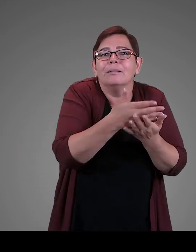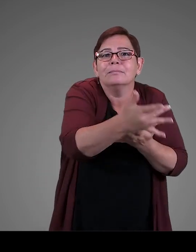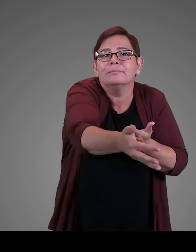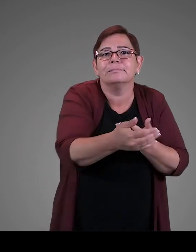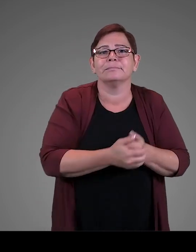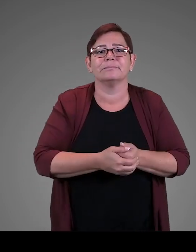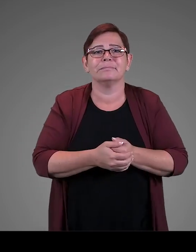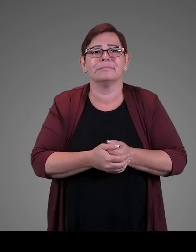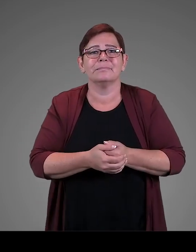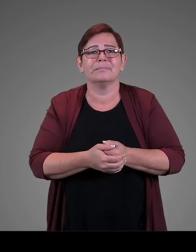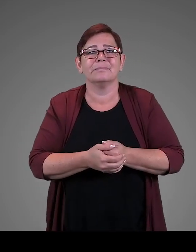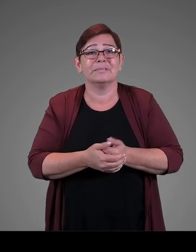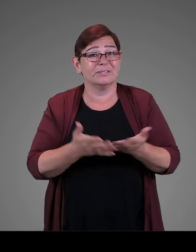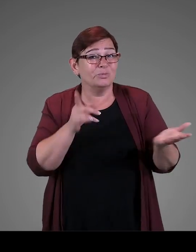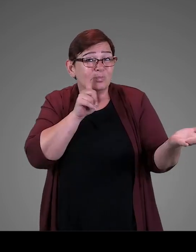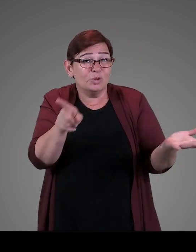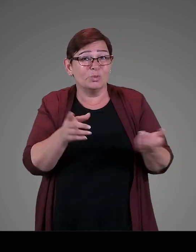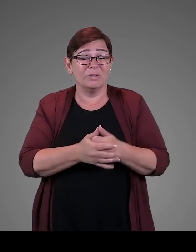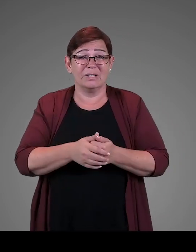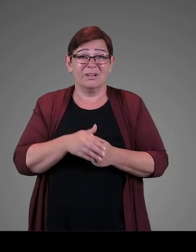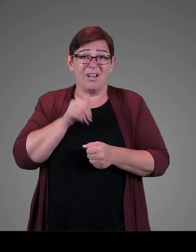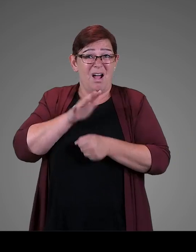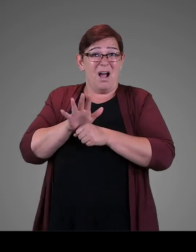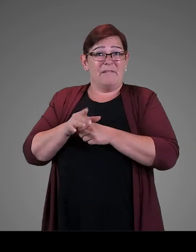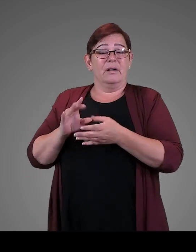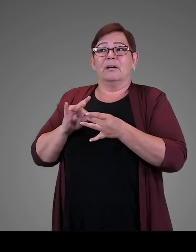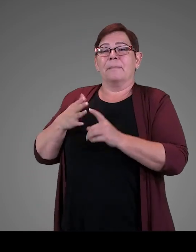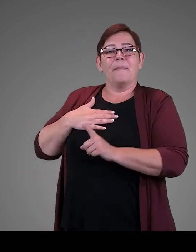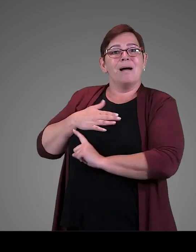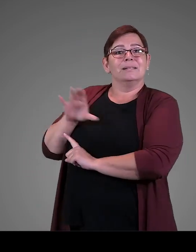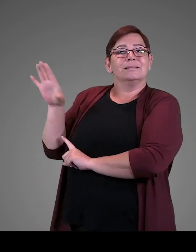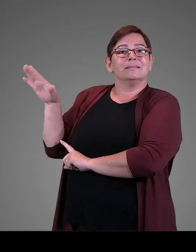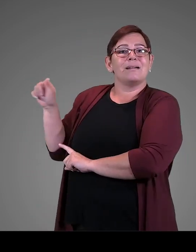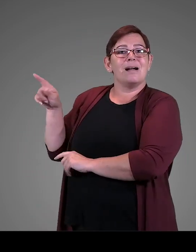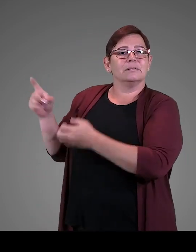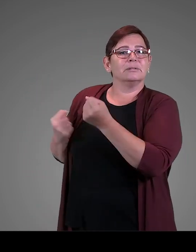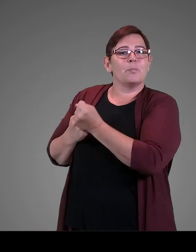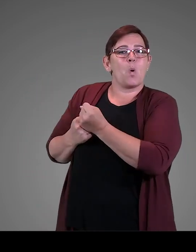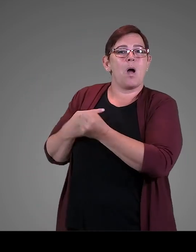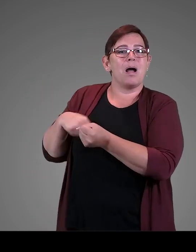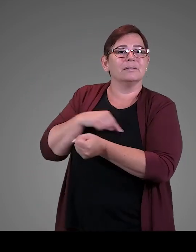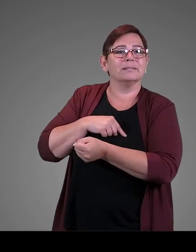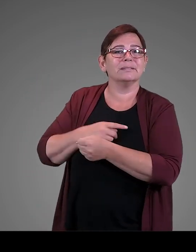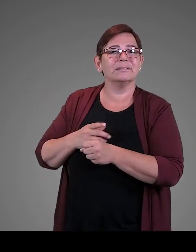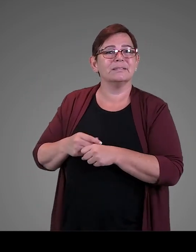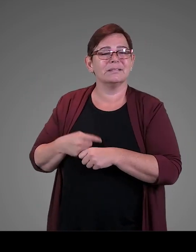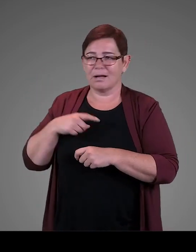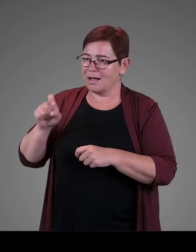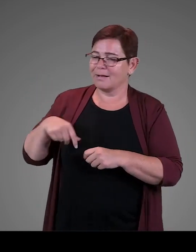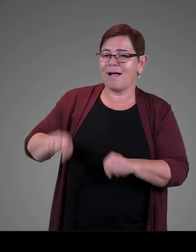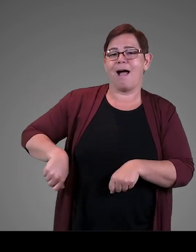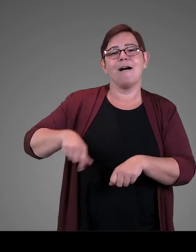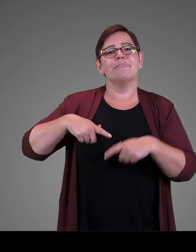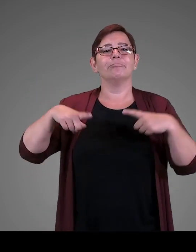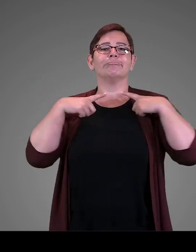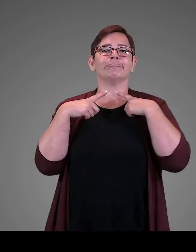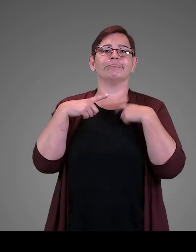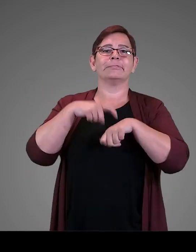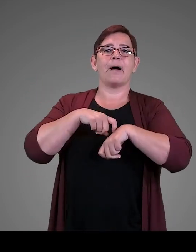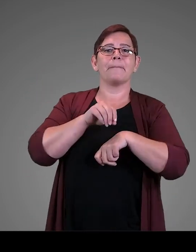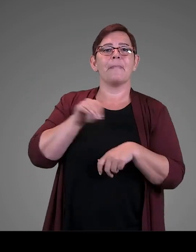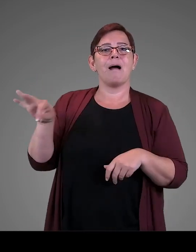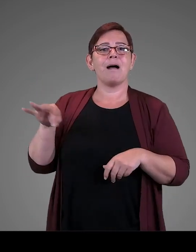bien. And like, it's true, it's not enough to say my CA is supporting us and I get to take time off that's unpaid, because